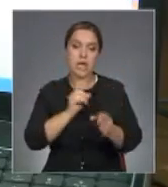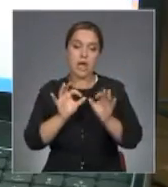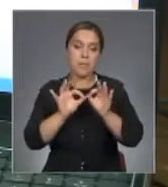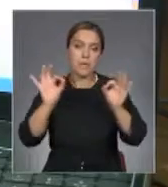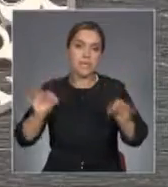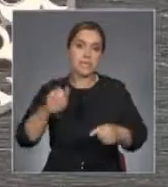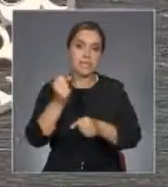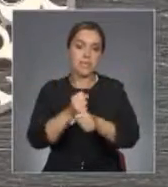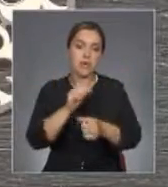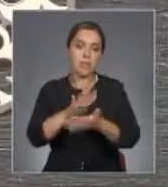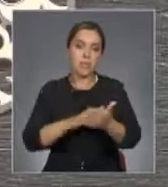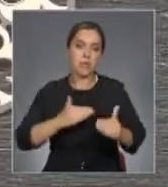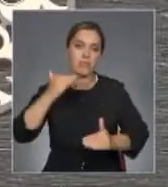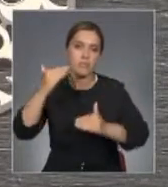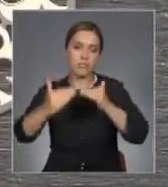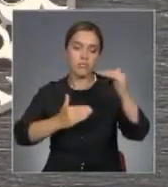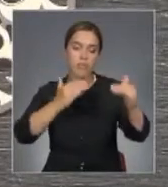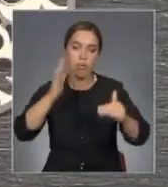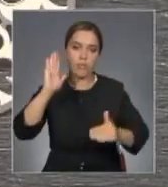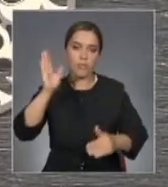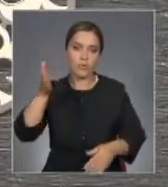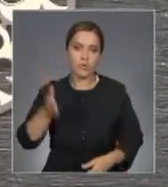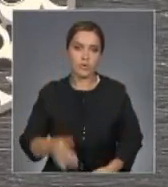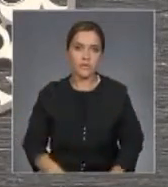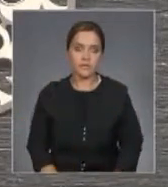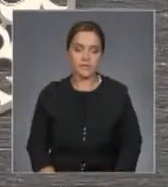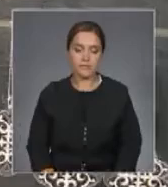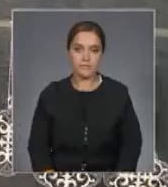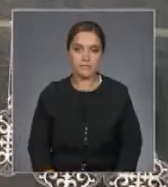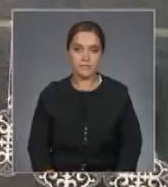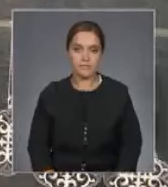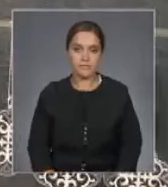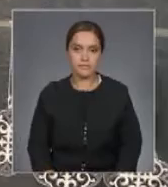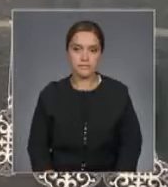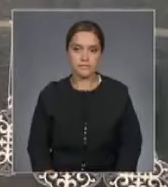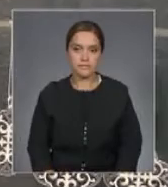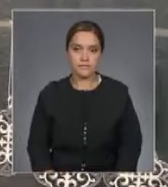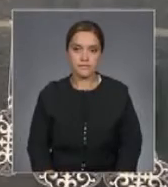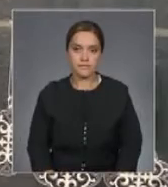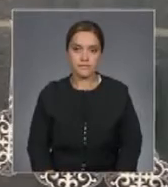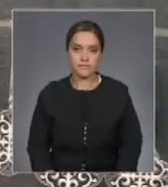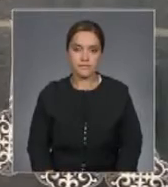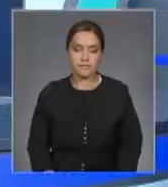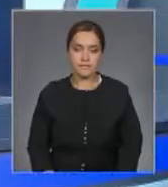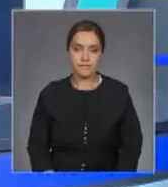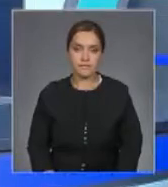над дальнейшим продвижением своего бренда. Марина Золотарева, Сайлау Игольков, 24КЗ,